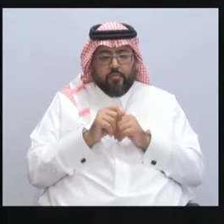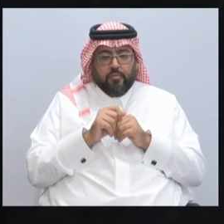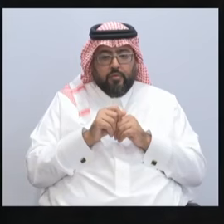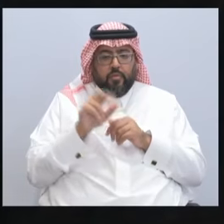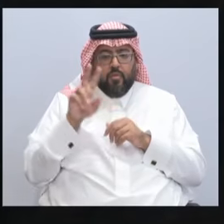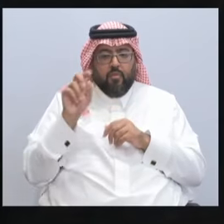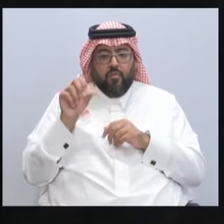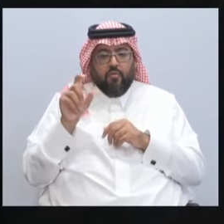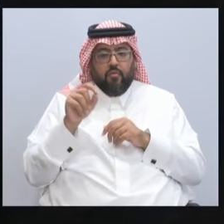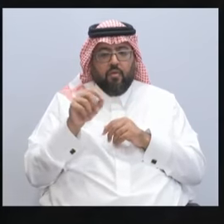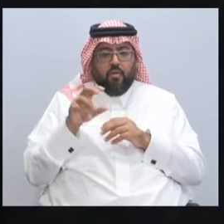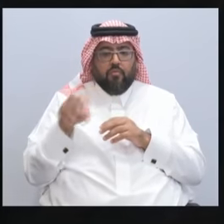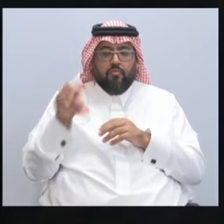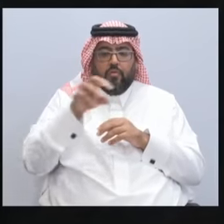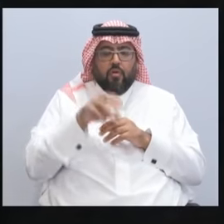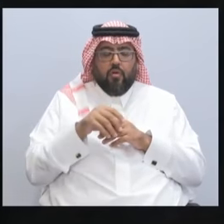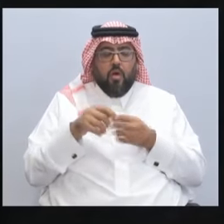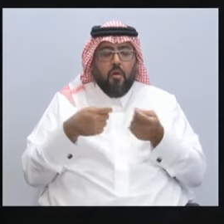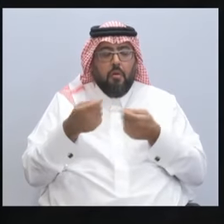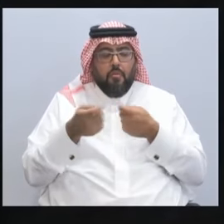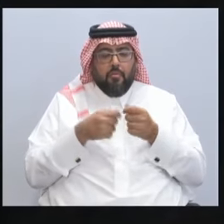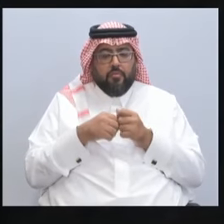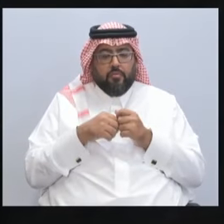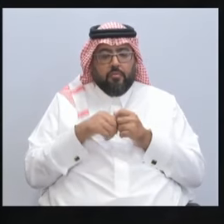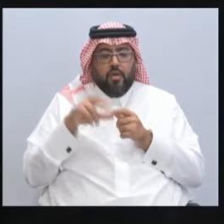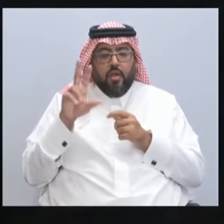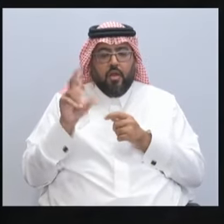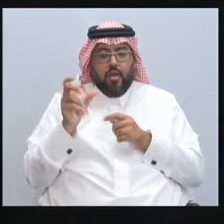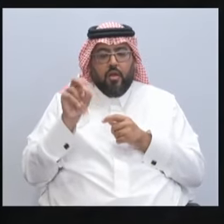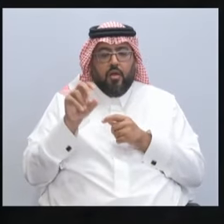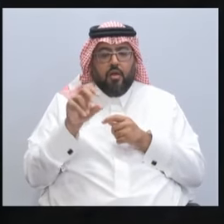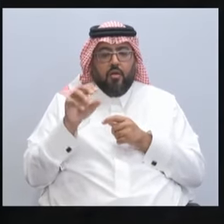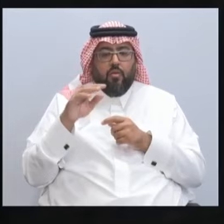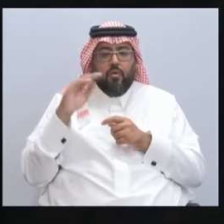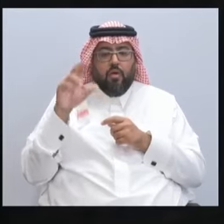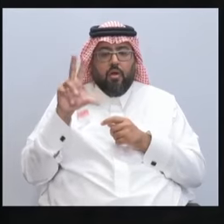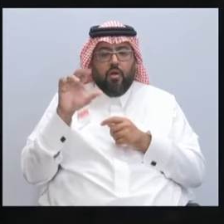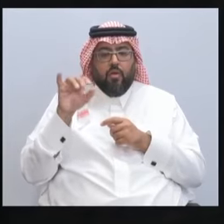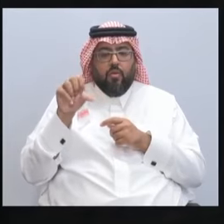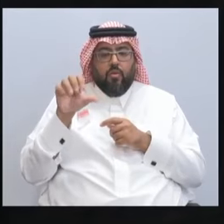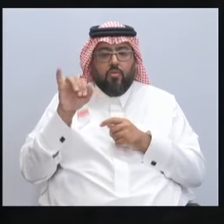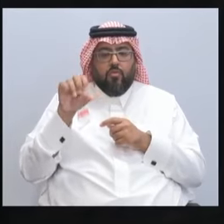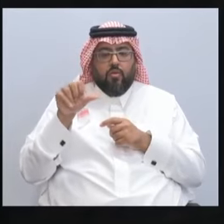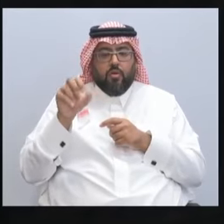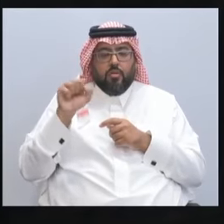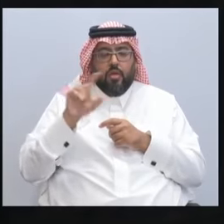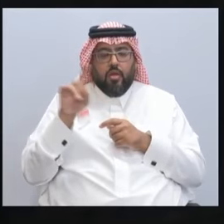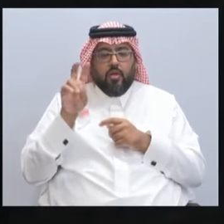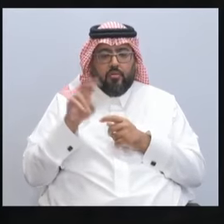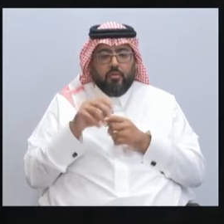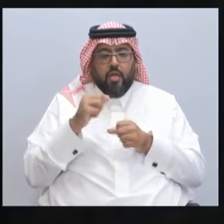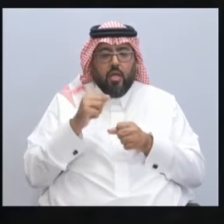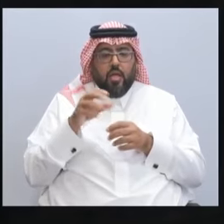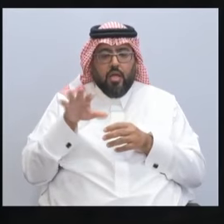توافر النقل والمواصلات كذلك ساعد على تطوير الصناعه توافر